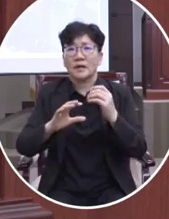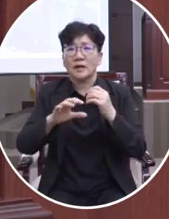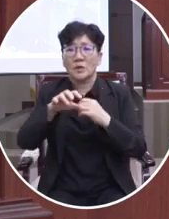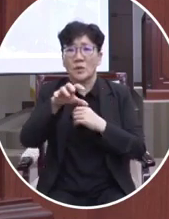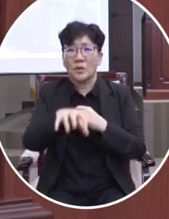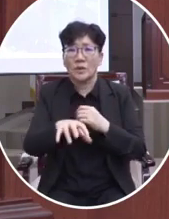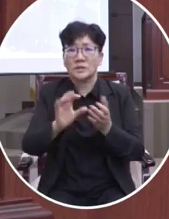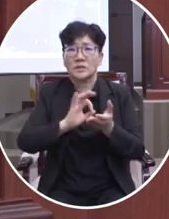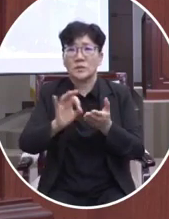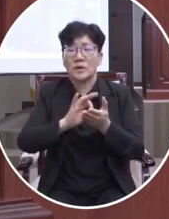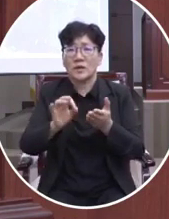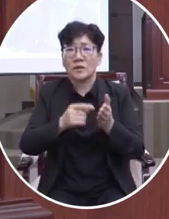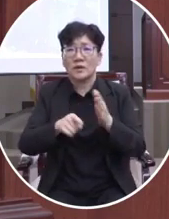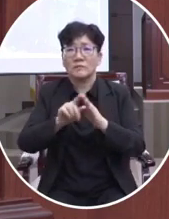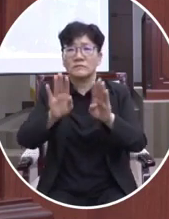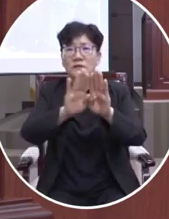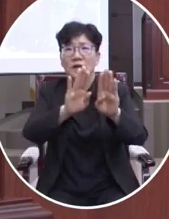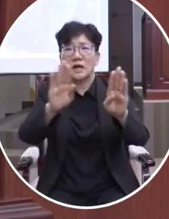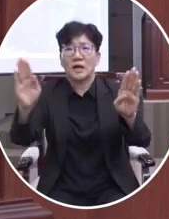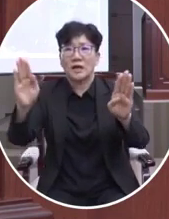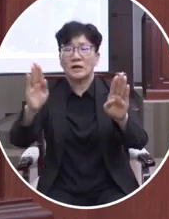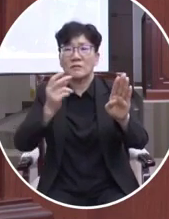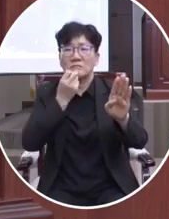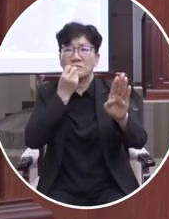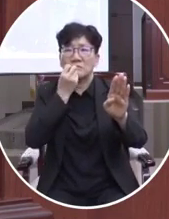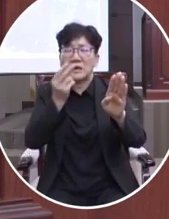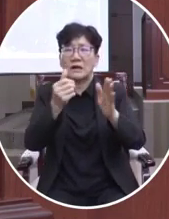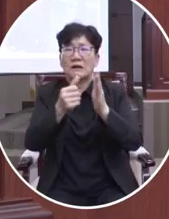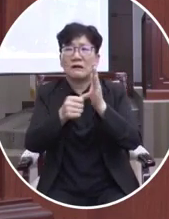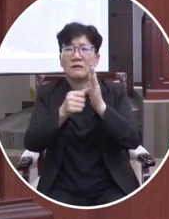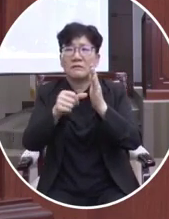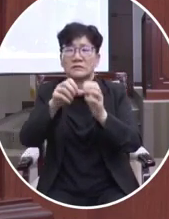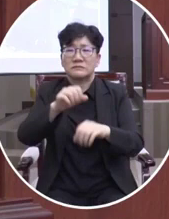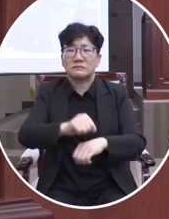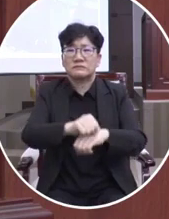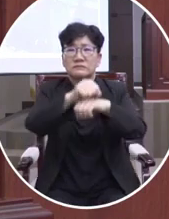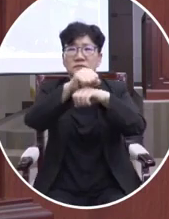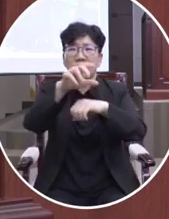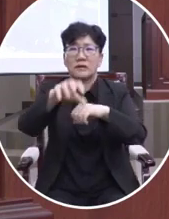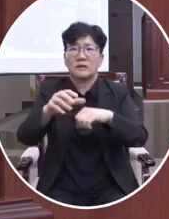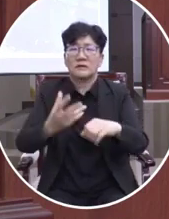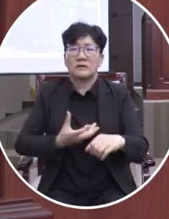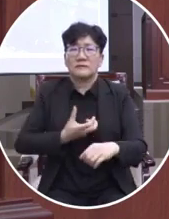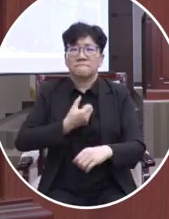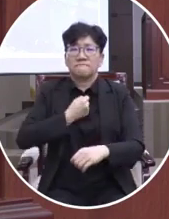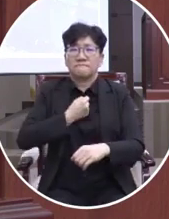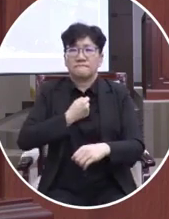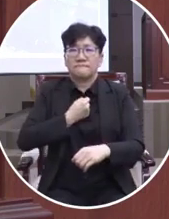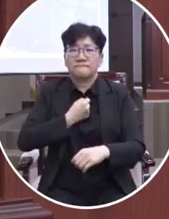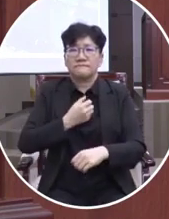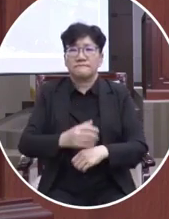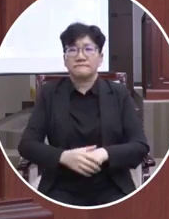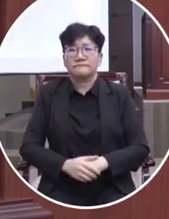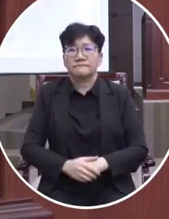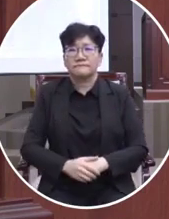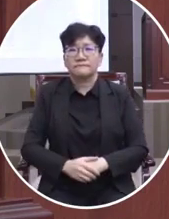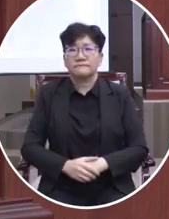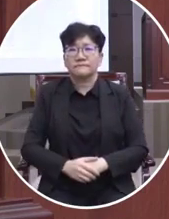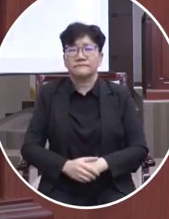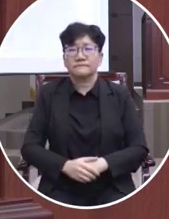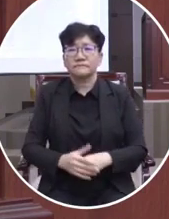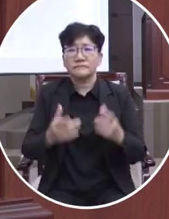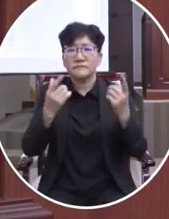이곳을 촬영하기 위해 문을 열었다가 악취와 오물로 뒤덮인 현장을 확인하고 충격을 금할 수가 없었습니다